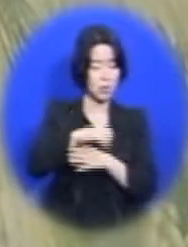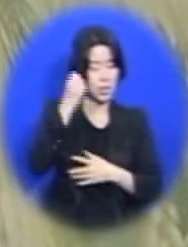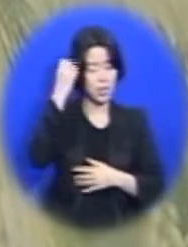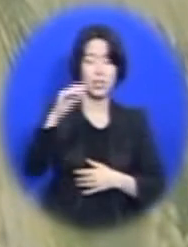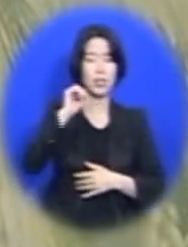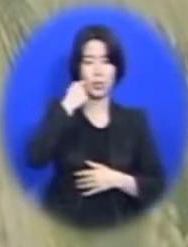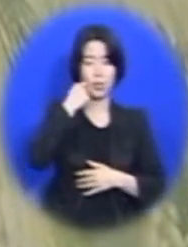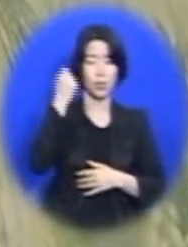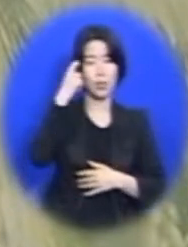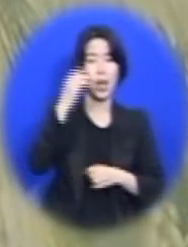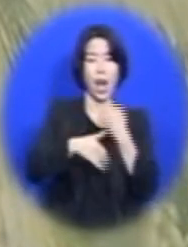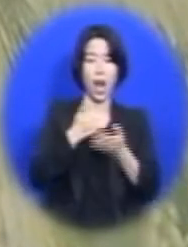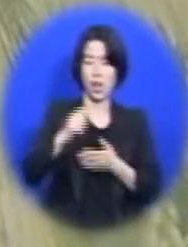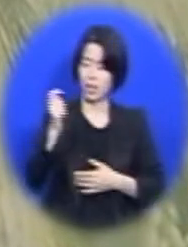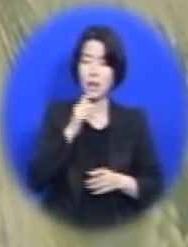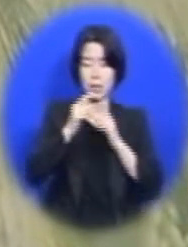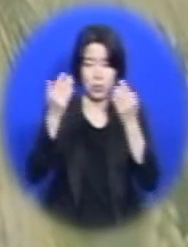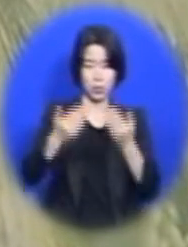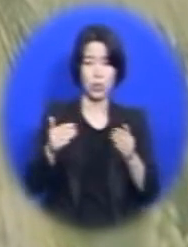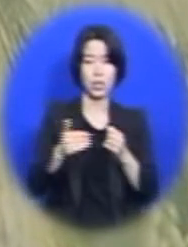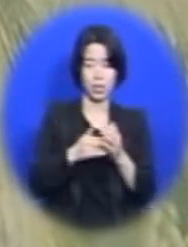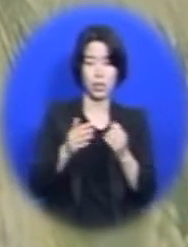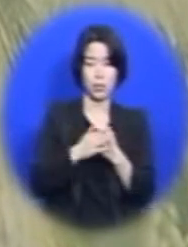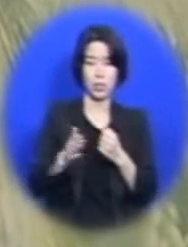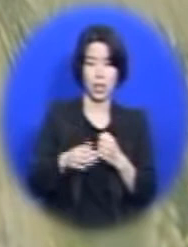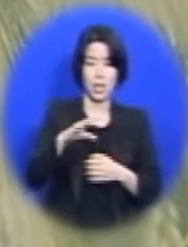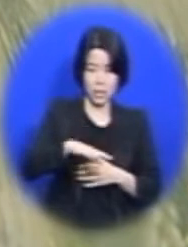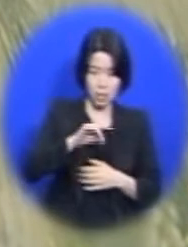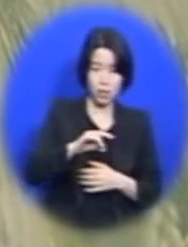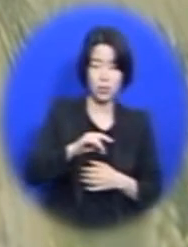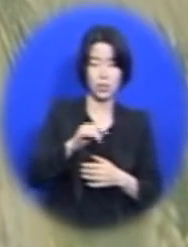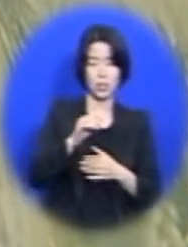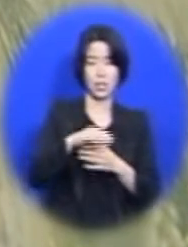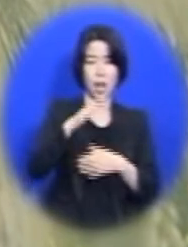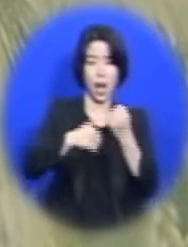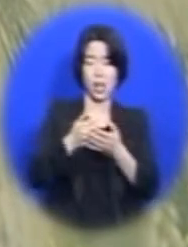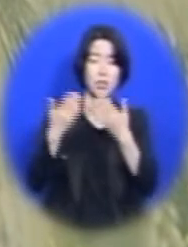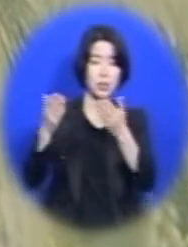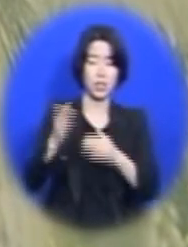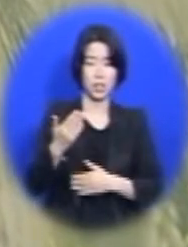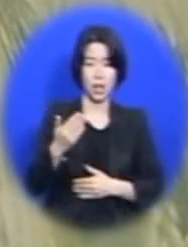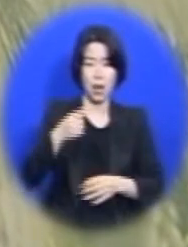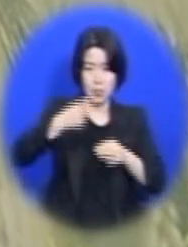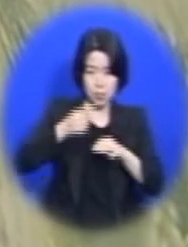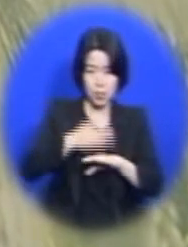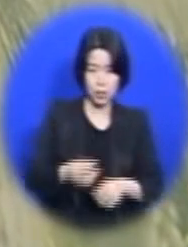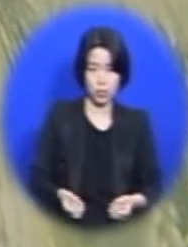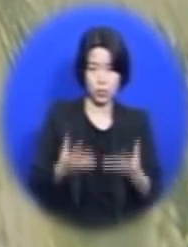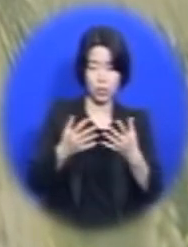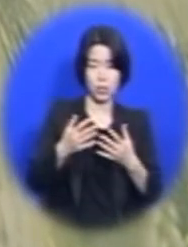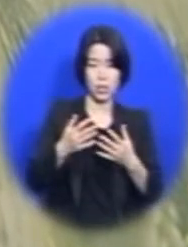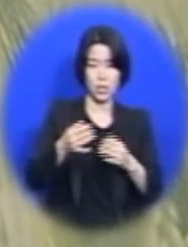워낙 강조하셨으니까. 첫 것은 하나님의 것이다. 첫 것은 하나님께 드려야 된다. 맥주절을 지켜야 된다.